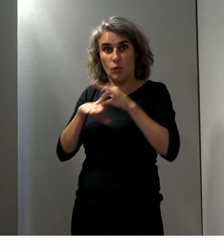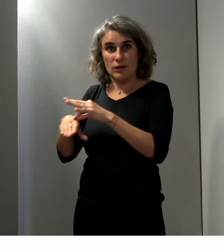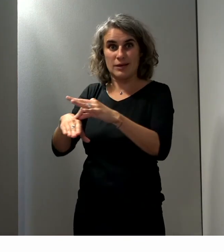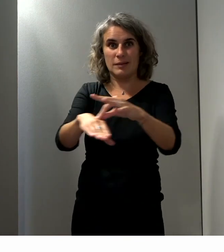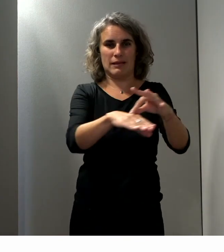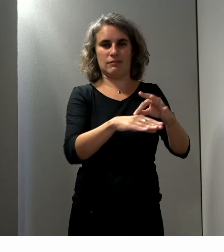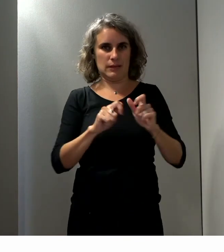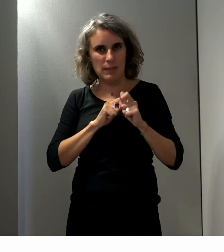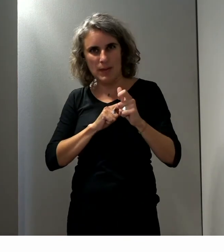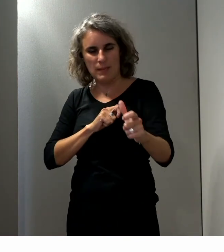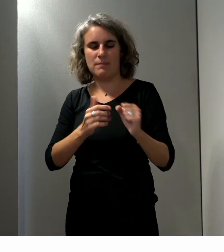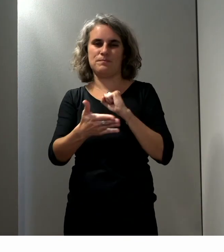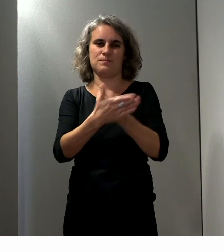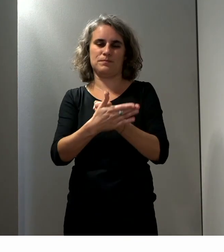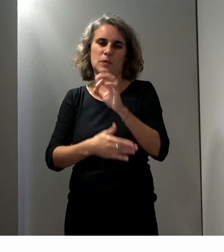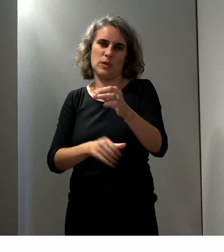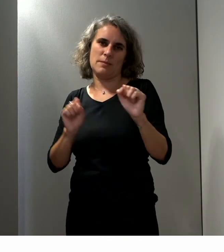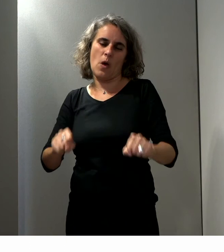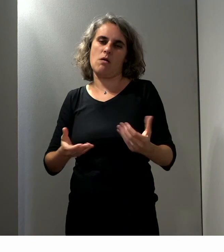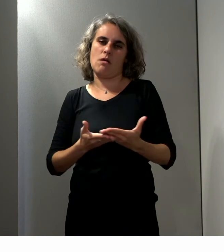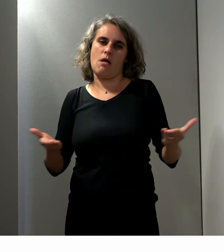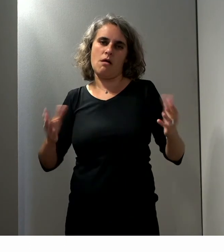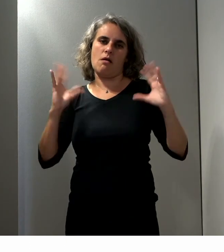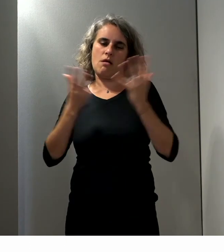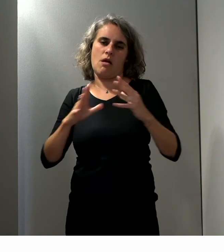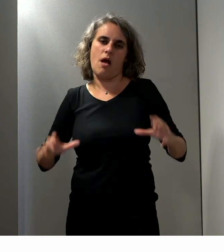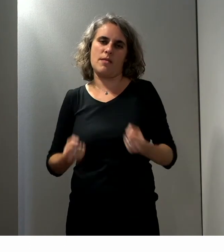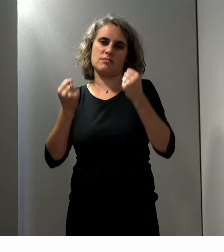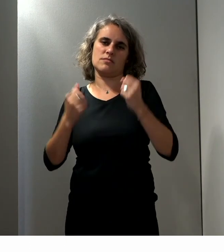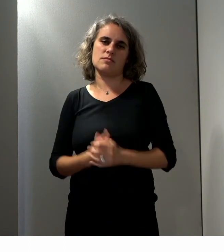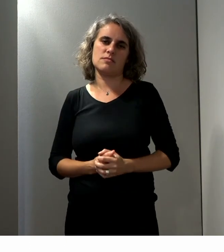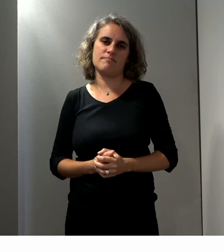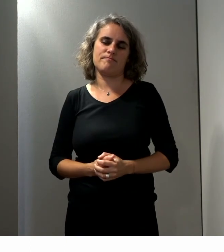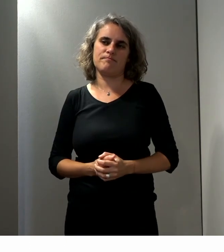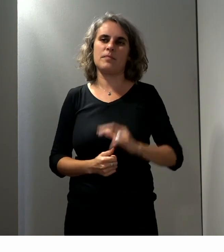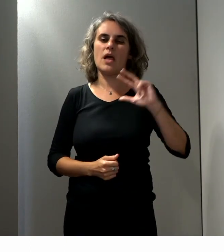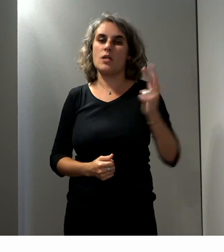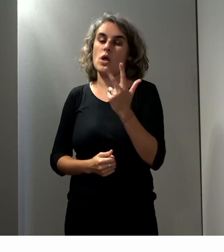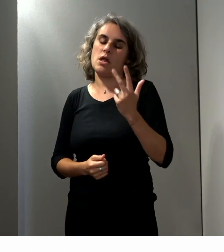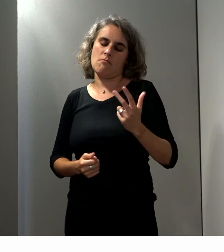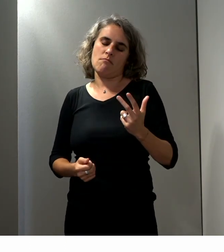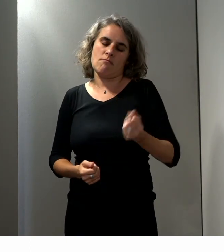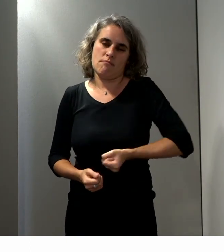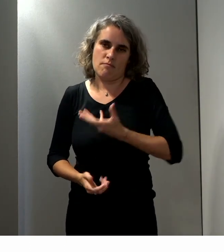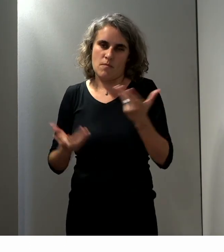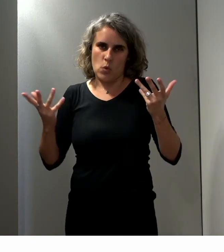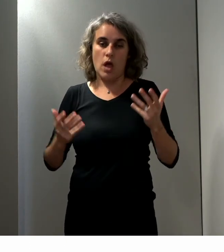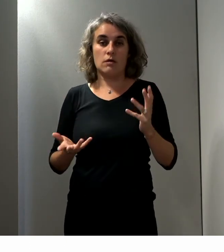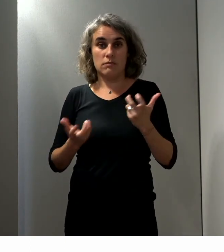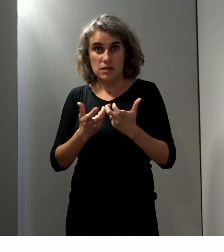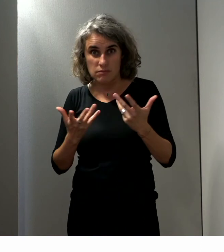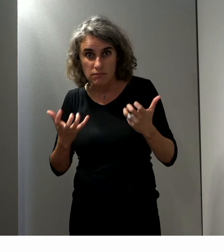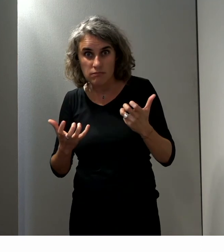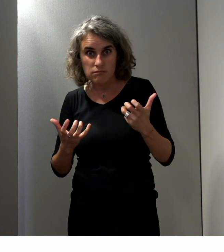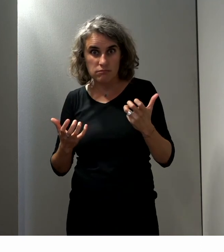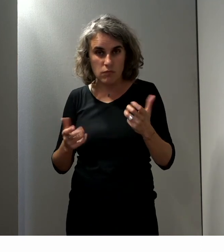des savoir-faire très riches pour l'entrepreneur qui est au centre de tout ça. Et enfin, le troisième point, c'est juste de dire que si vous voulez connaître